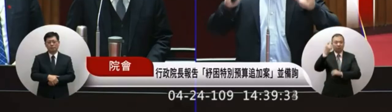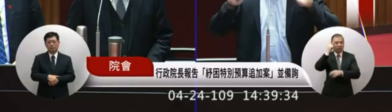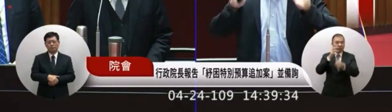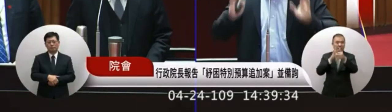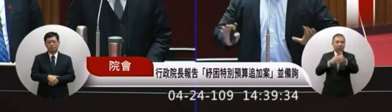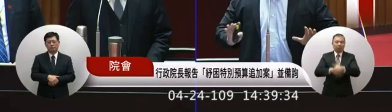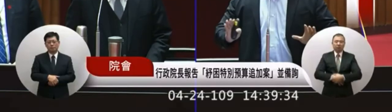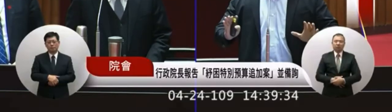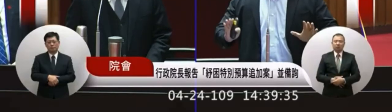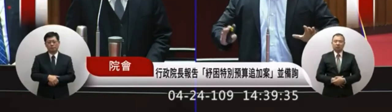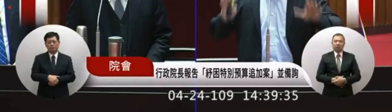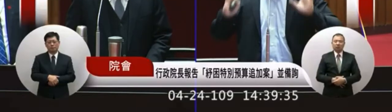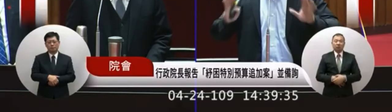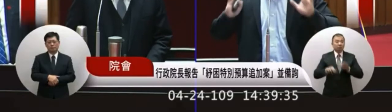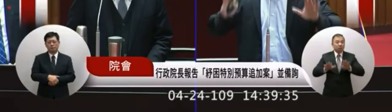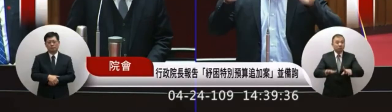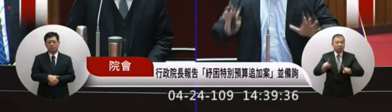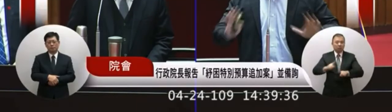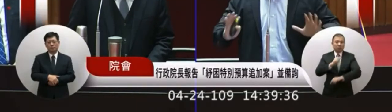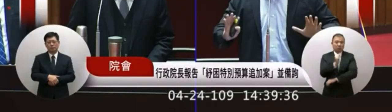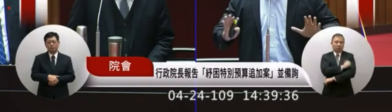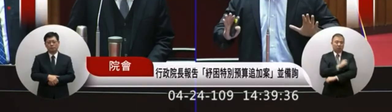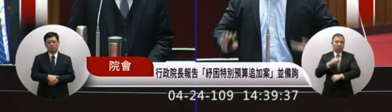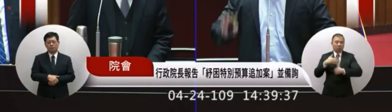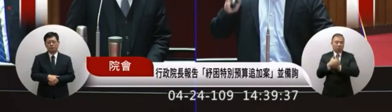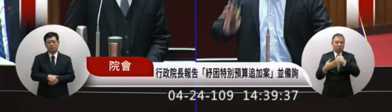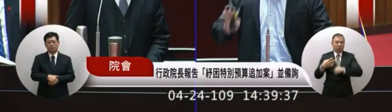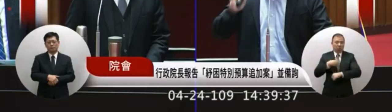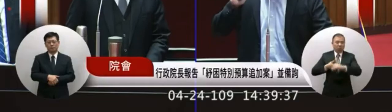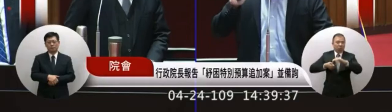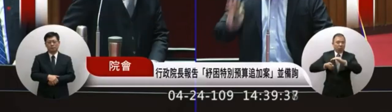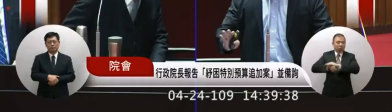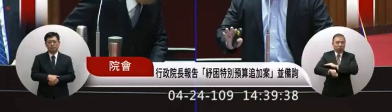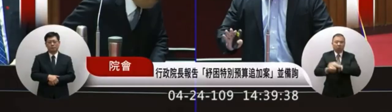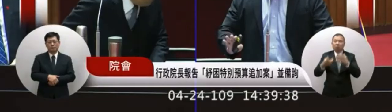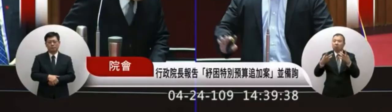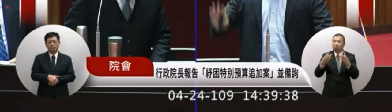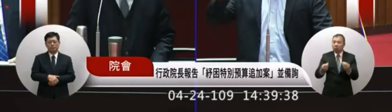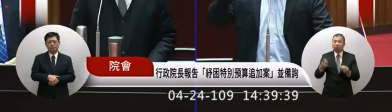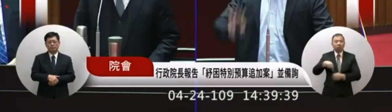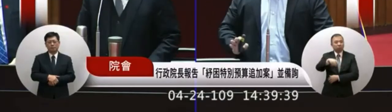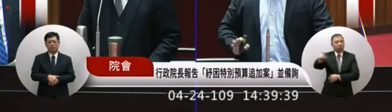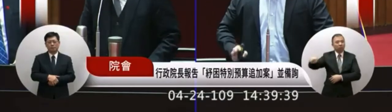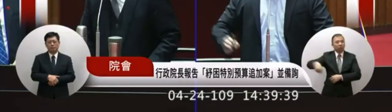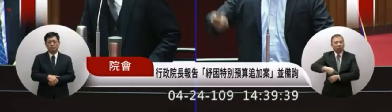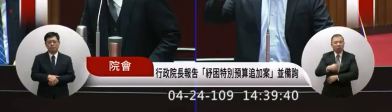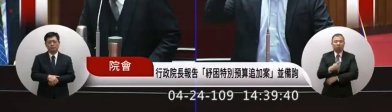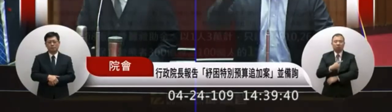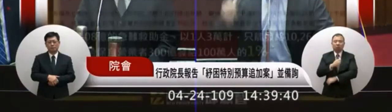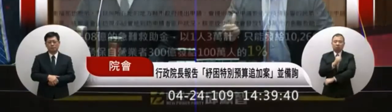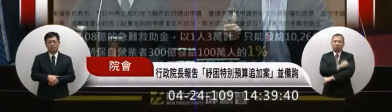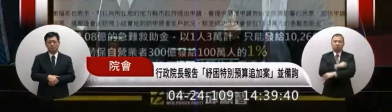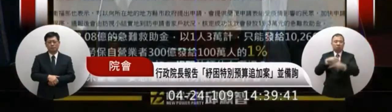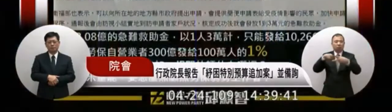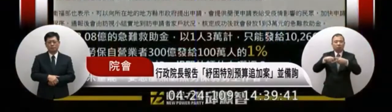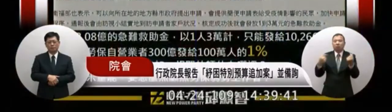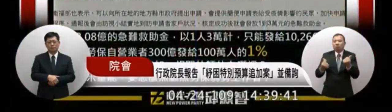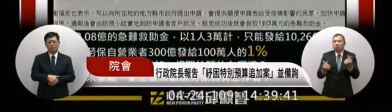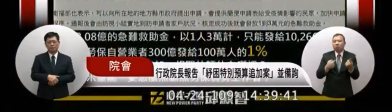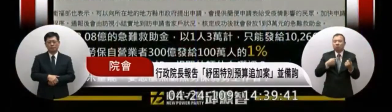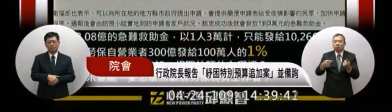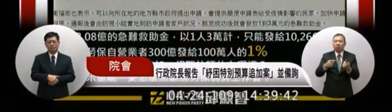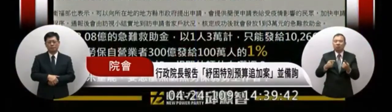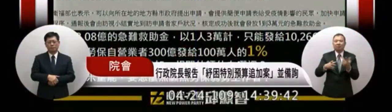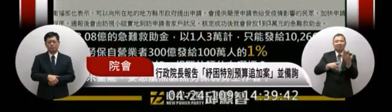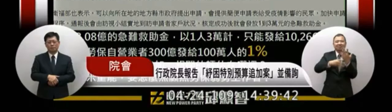对这个无劳保的，哈，无劳保的劳工啊，哈，无劳保的劳工，啊，可比讲伊咧板地，哈，像